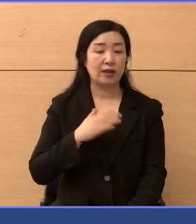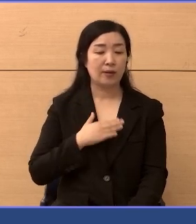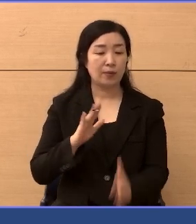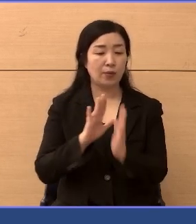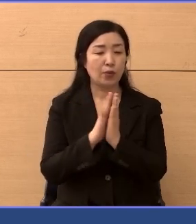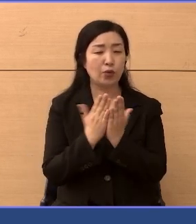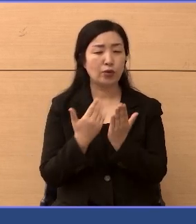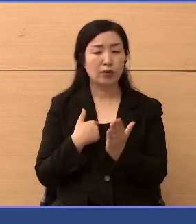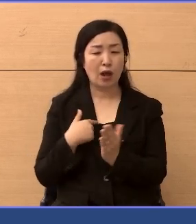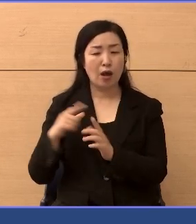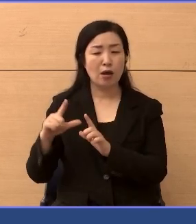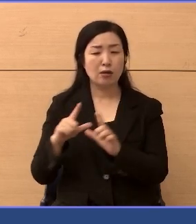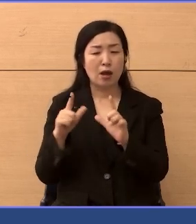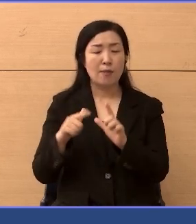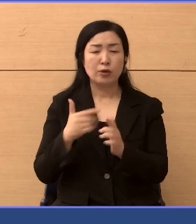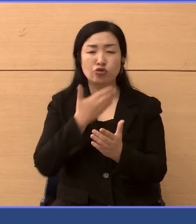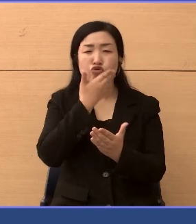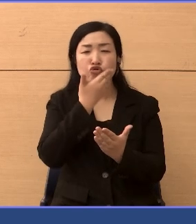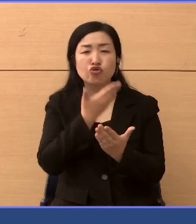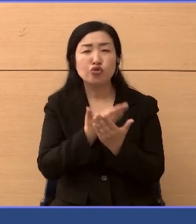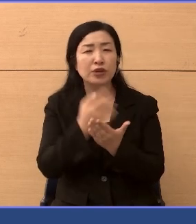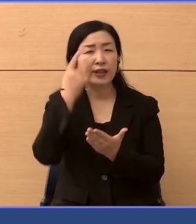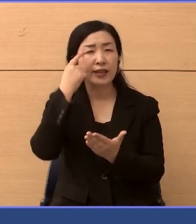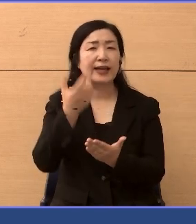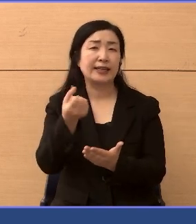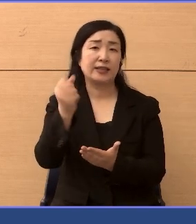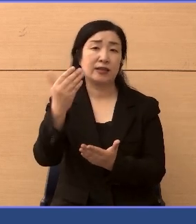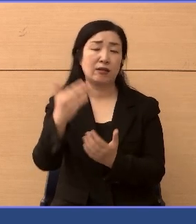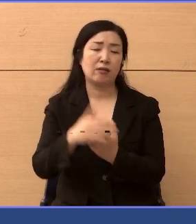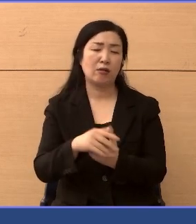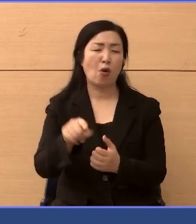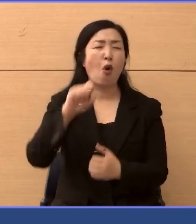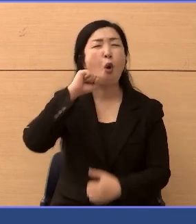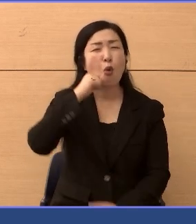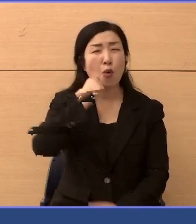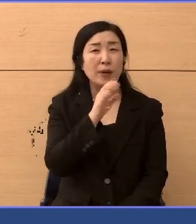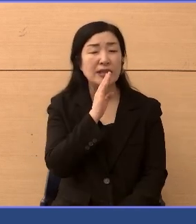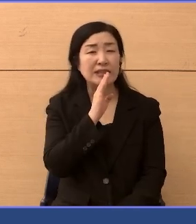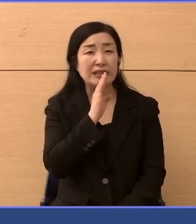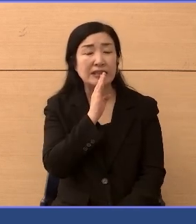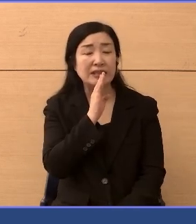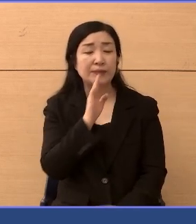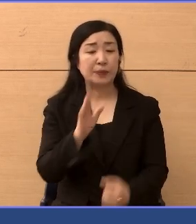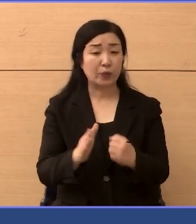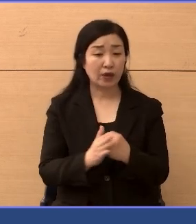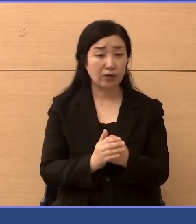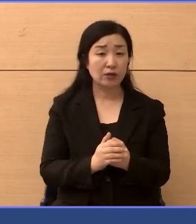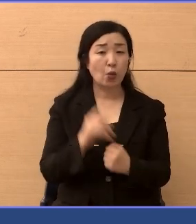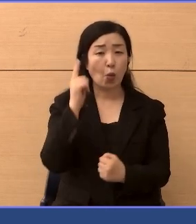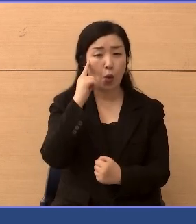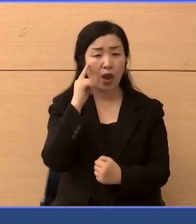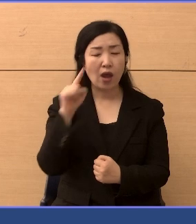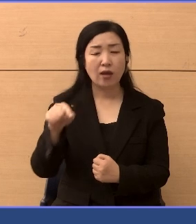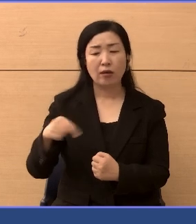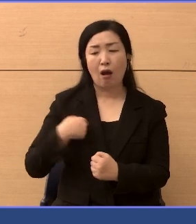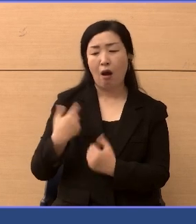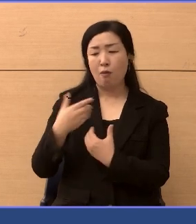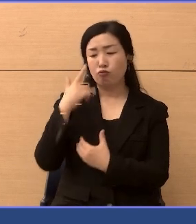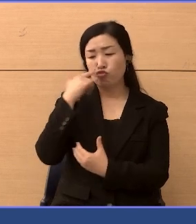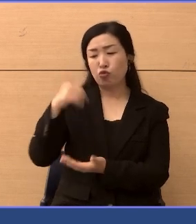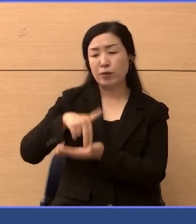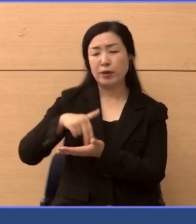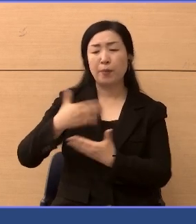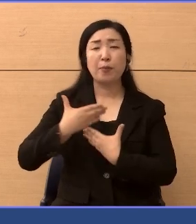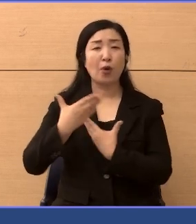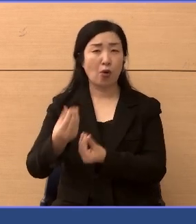자신의 they're 삶도 having 우선시할 수 있어야 periods 됩니다. of 이렇게 하기가 굉장히 relaxation 어렵죠. and 그래서 enjoyment 그들도 and attending 편함과 또 휴식을